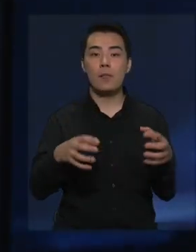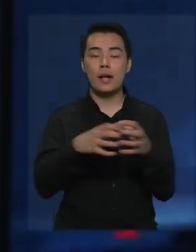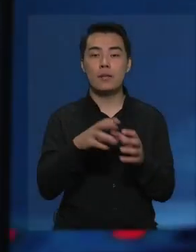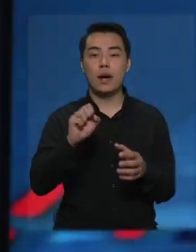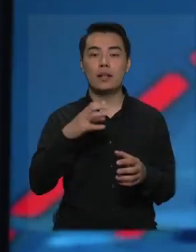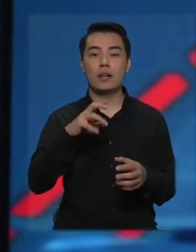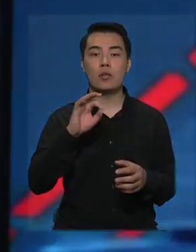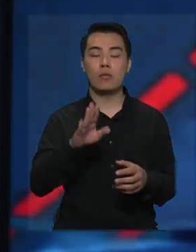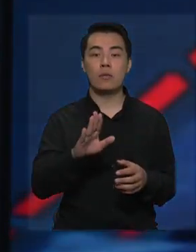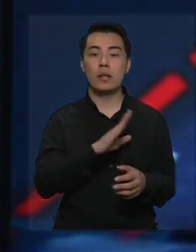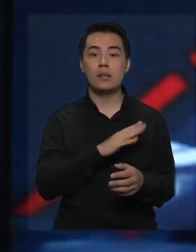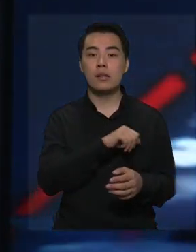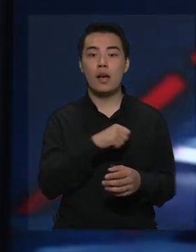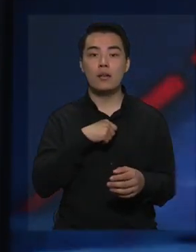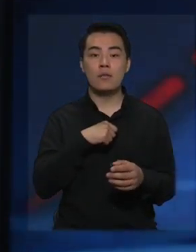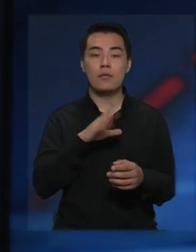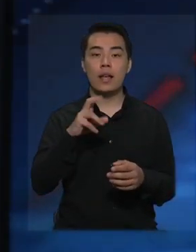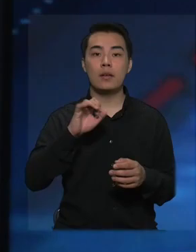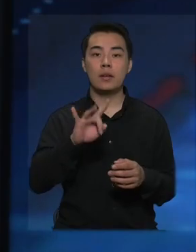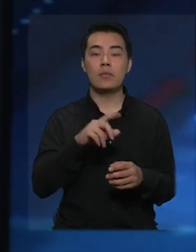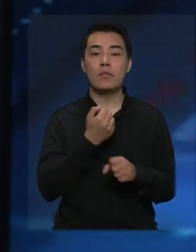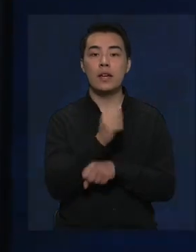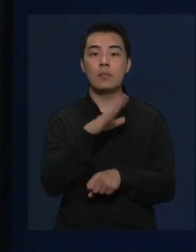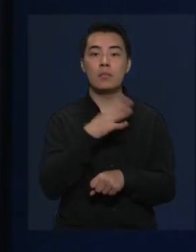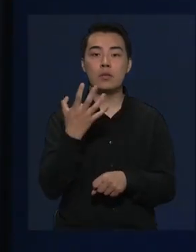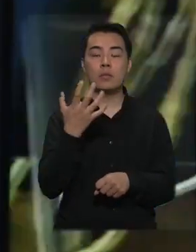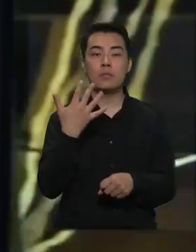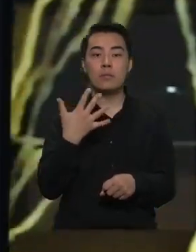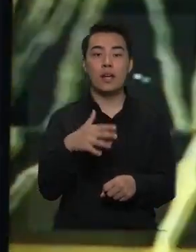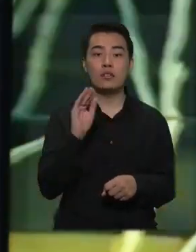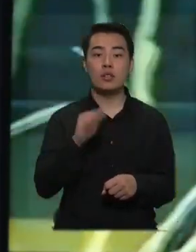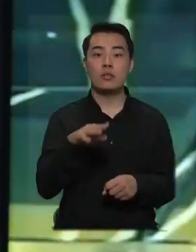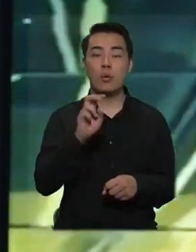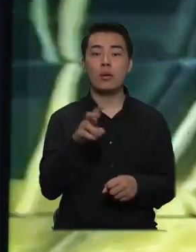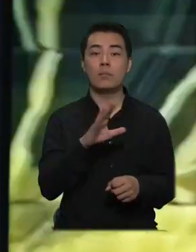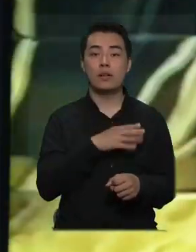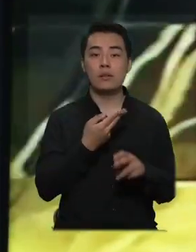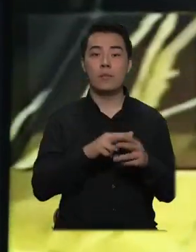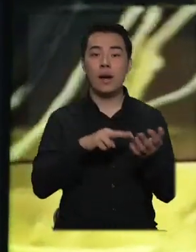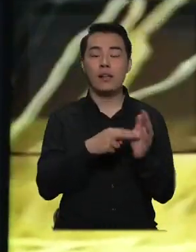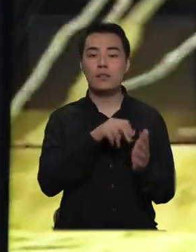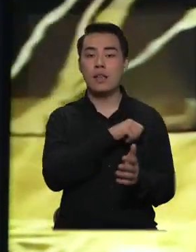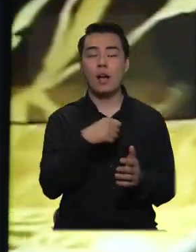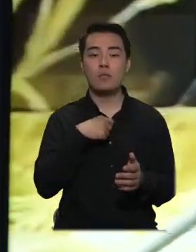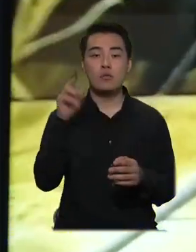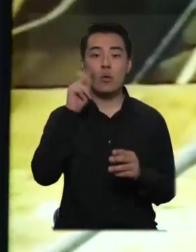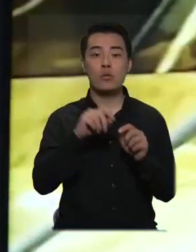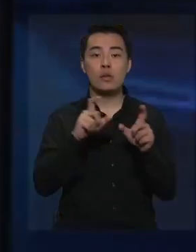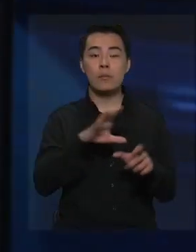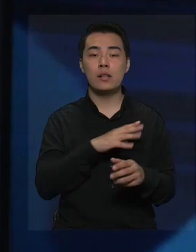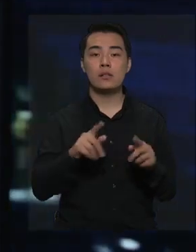арсенко ужбек и Владимир борзенков выиграли 550 тысяч долларов их проект как признается сами школьники